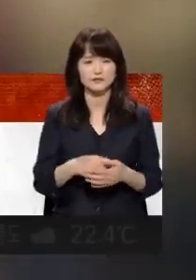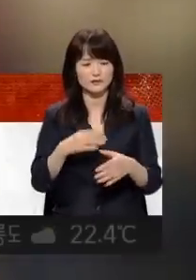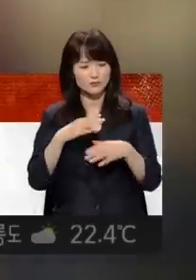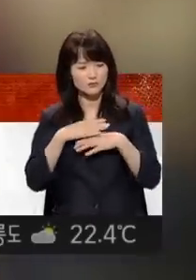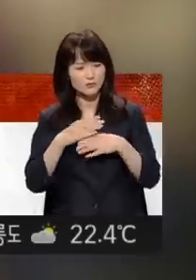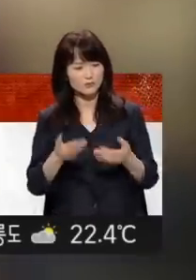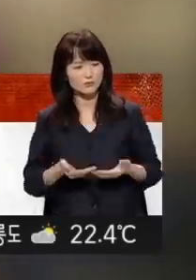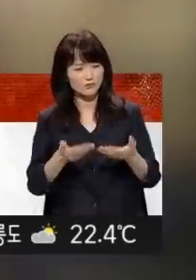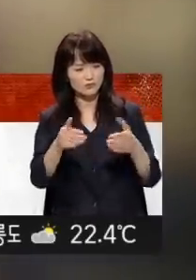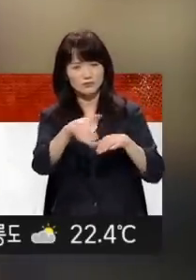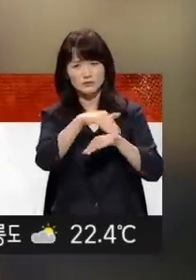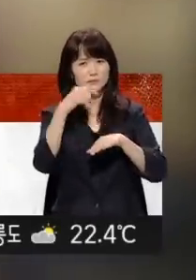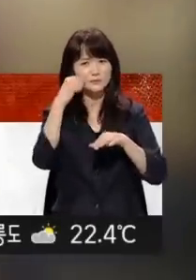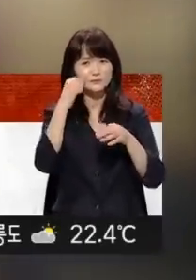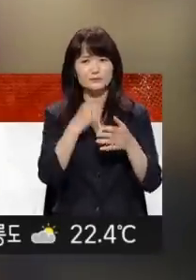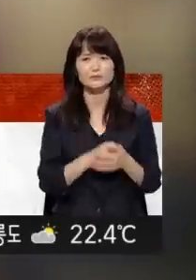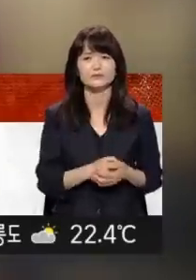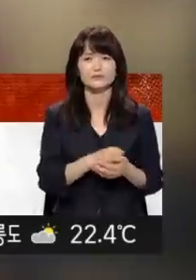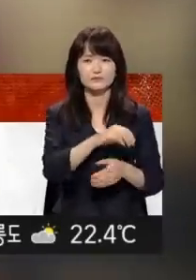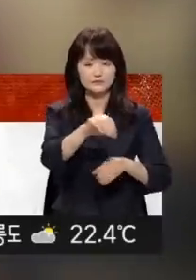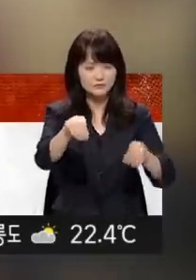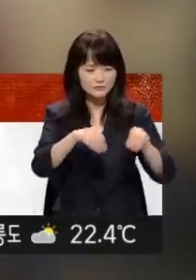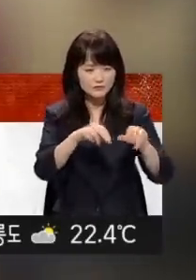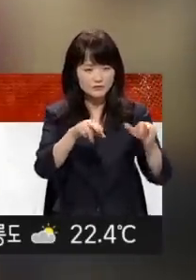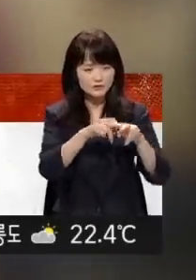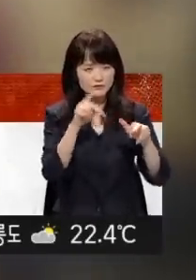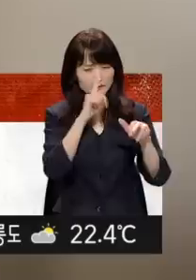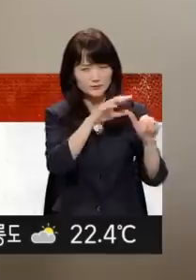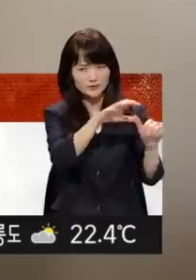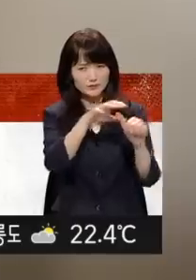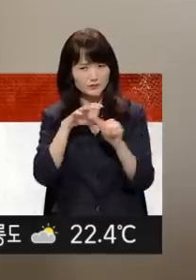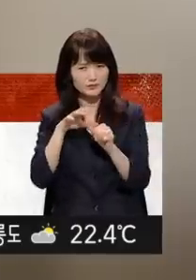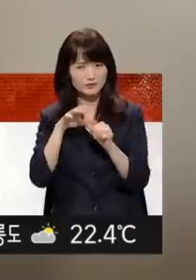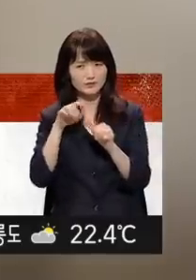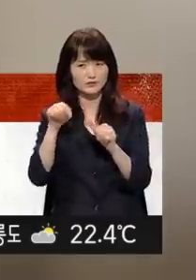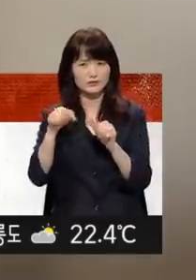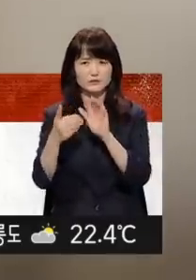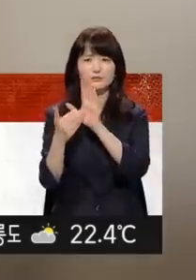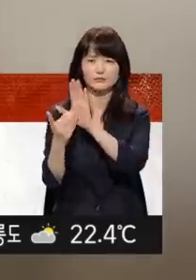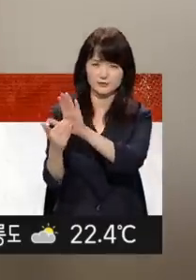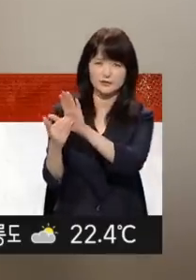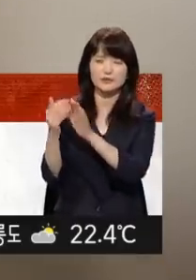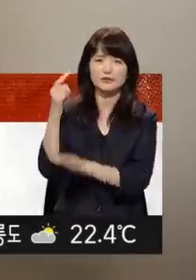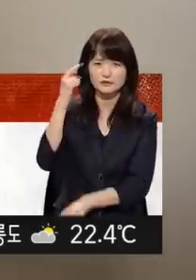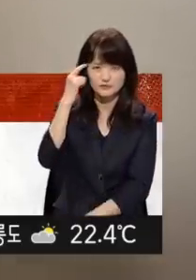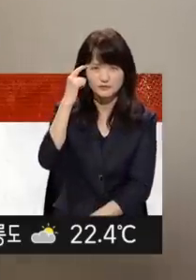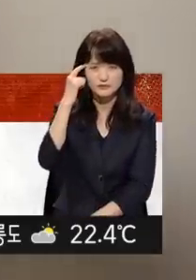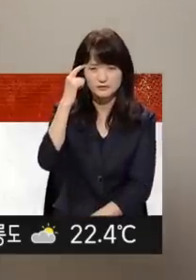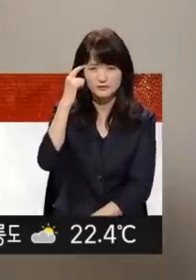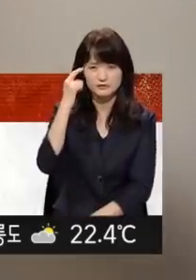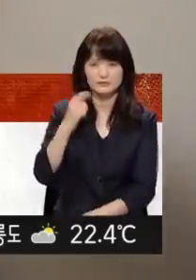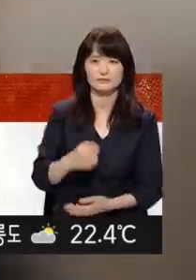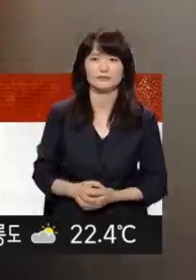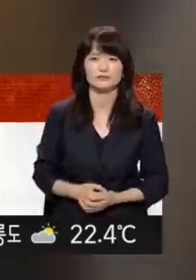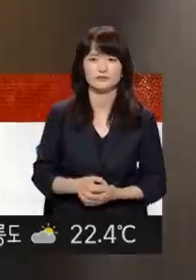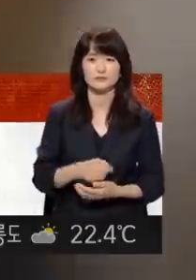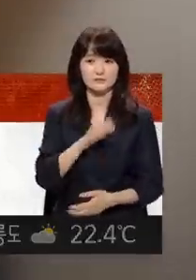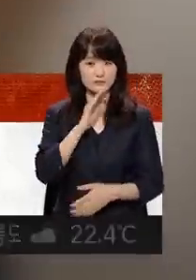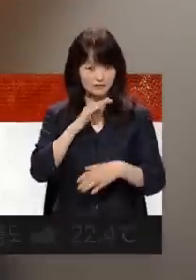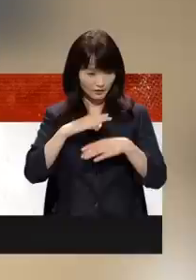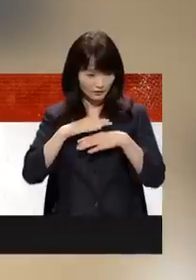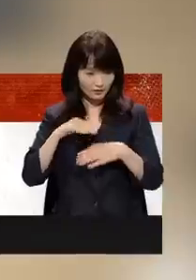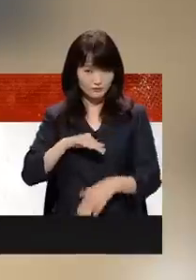무서워요 오히려 장애를 너무 악용하는게 아닌가 그거는 막아야 된다는 생각이 좀 들어요 사실 무섭거든요